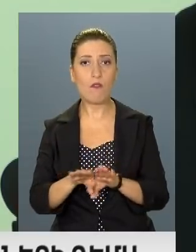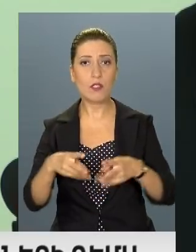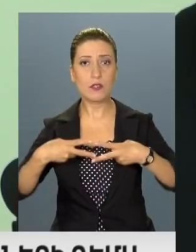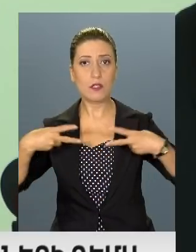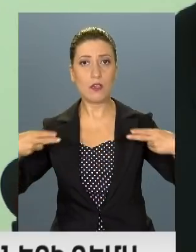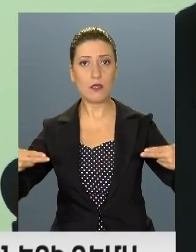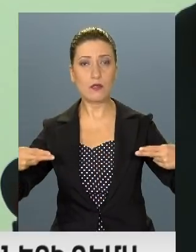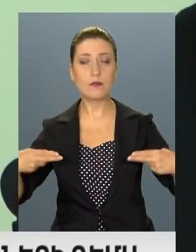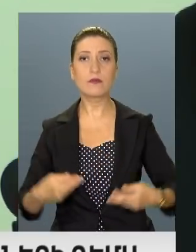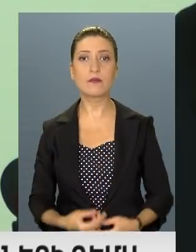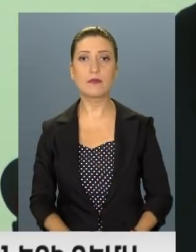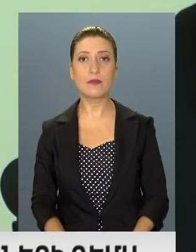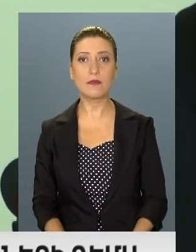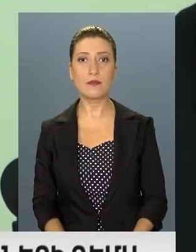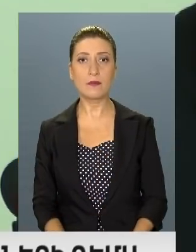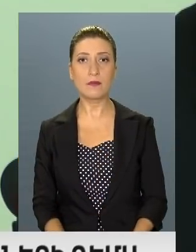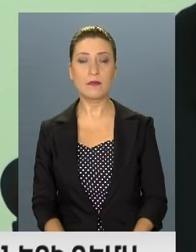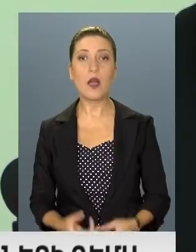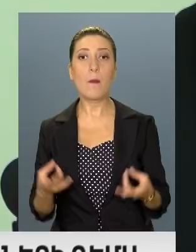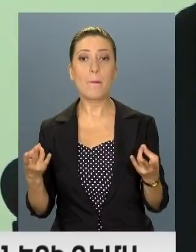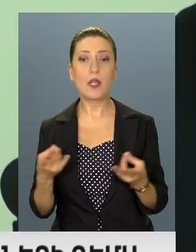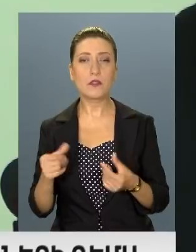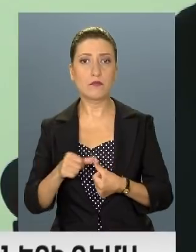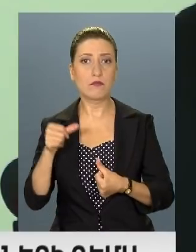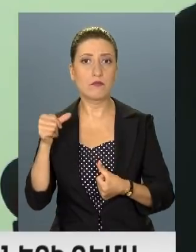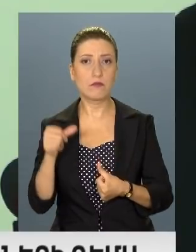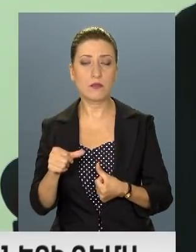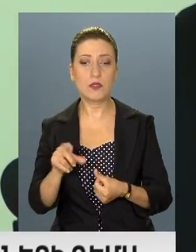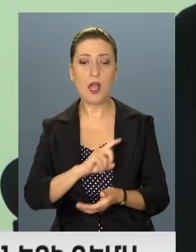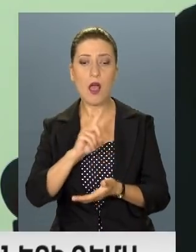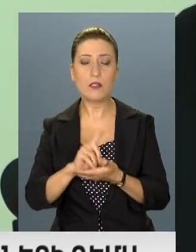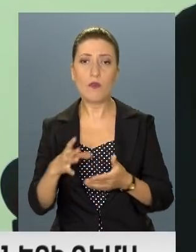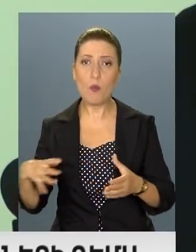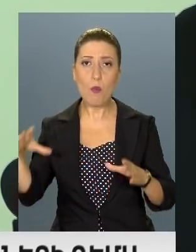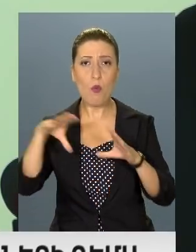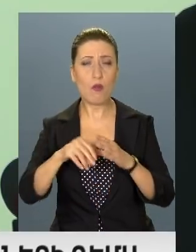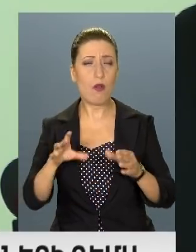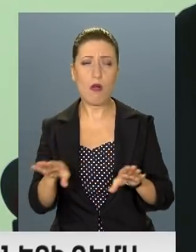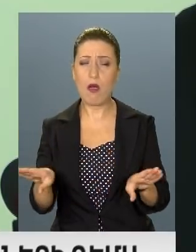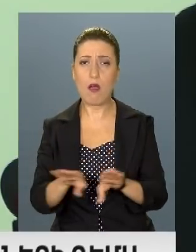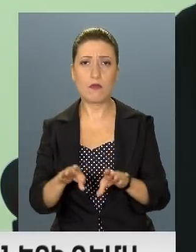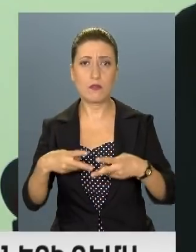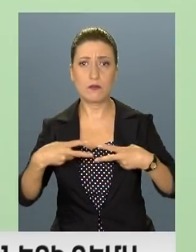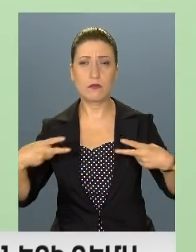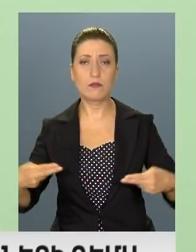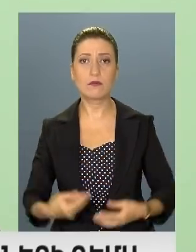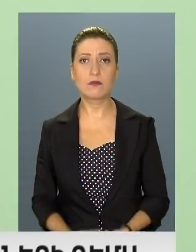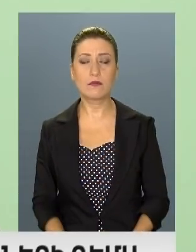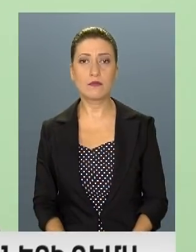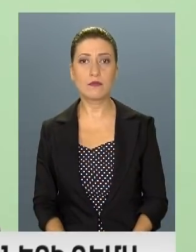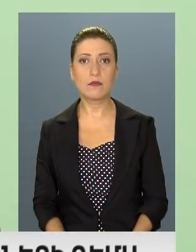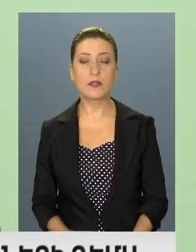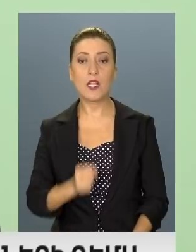այսպես հավասար եւ պետք է բացառապես այս հարթության մեջ դիտարկել ընդհանրապես տեղի ունեցող բոլոր գործընթացները։